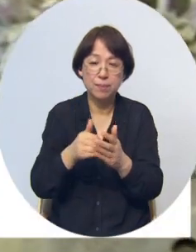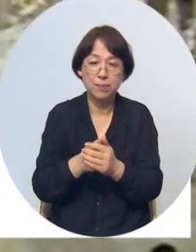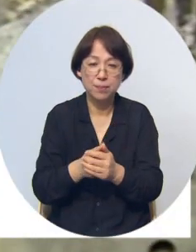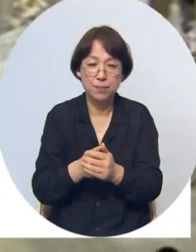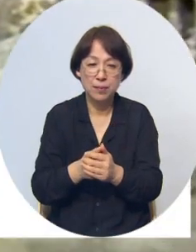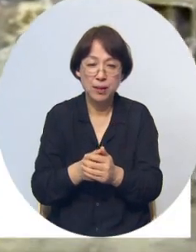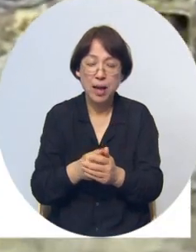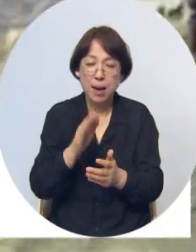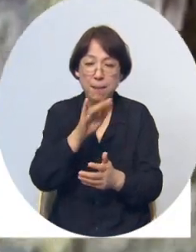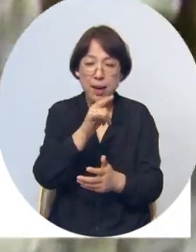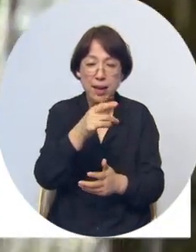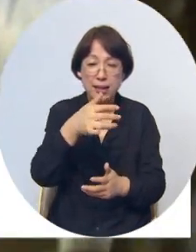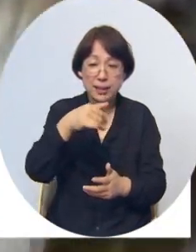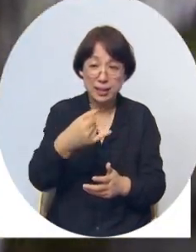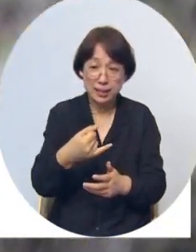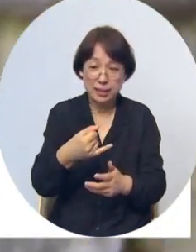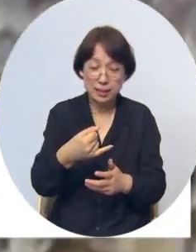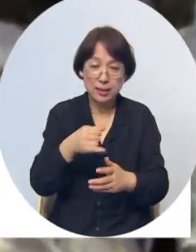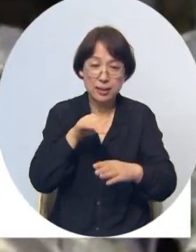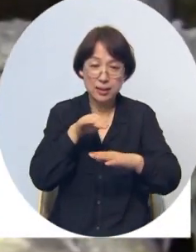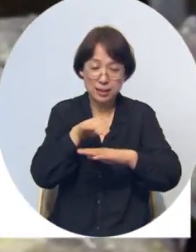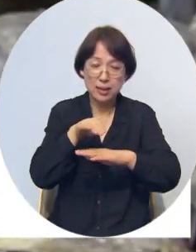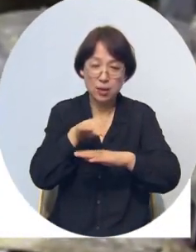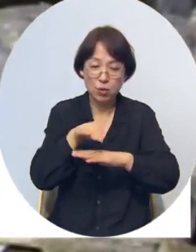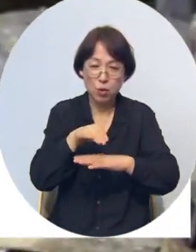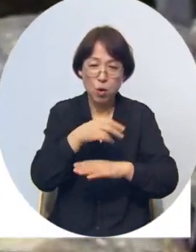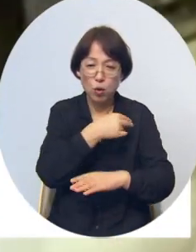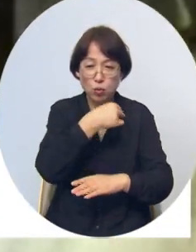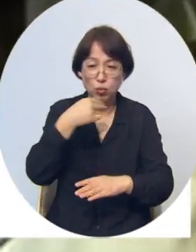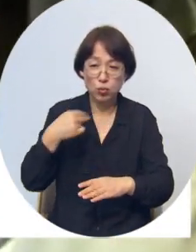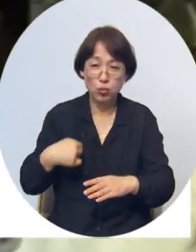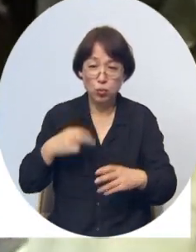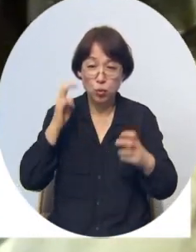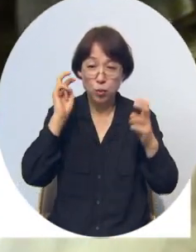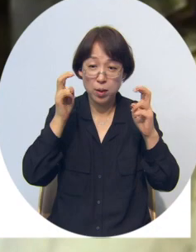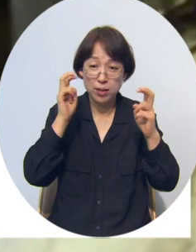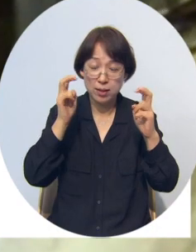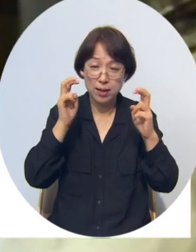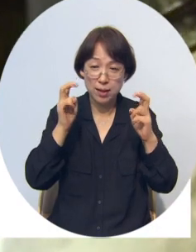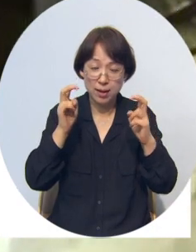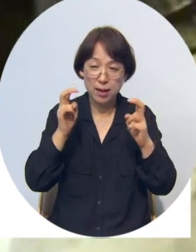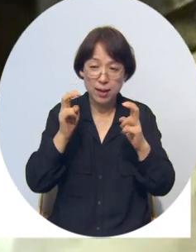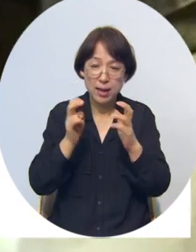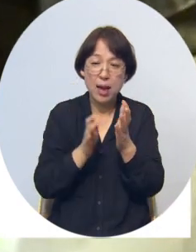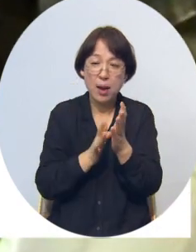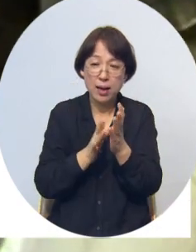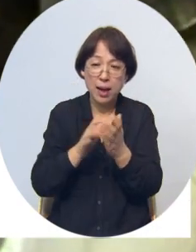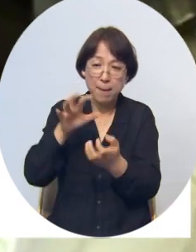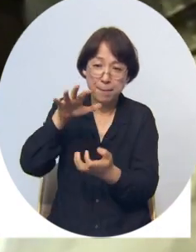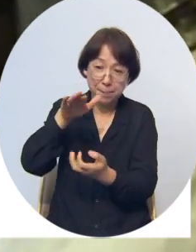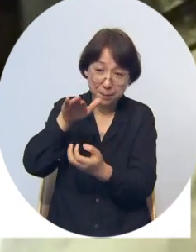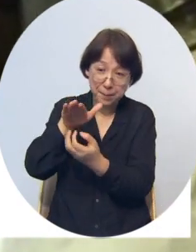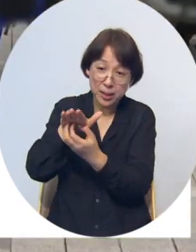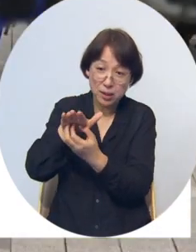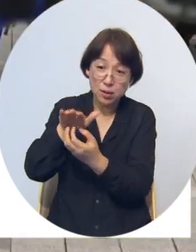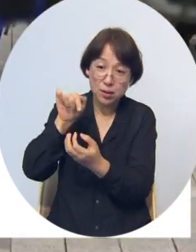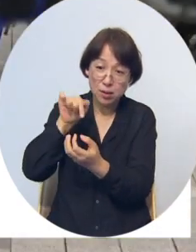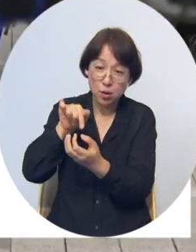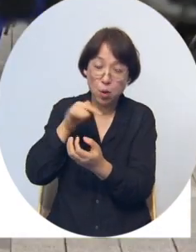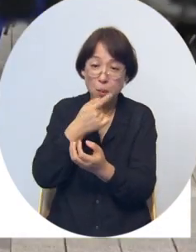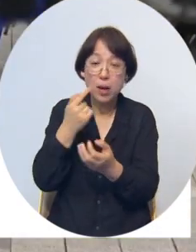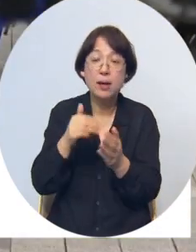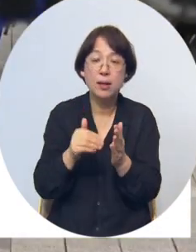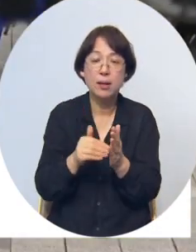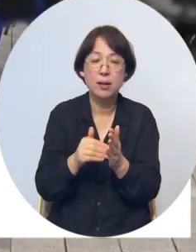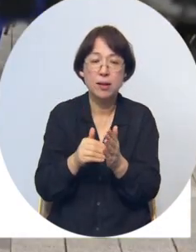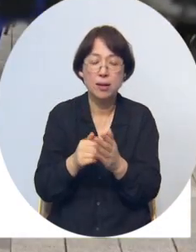전기차로 국토부 조사 결과 중국 배터리 제조사 파라시스 ncm 배터리가 탑재된 것으로 확인됐습니다 8일